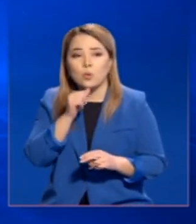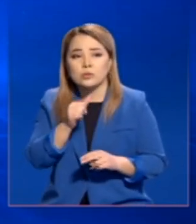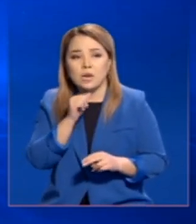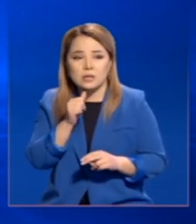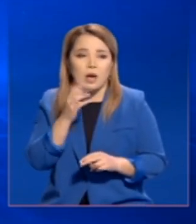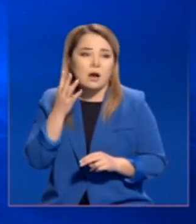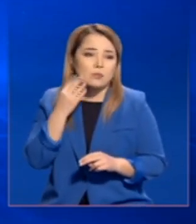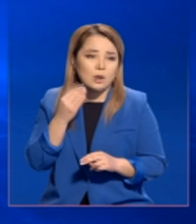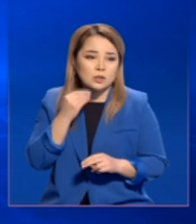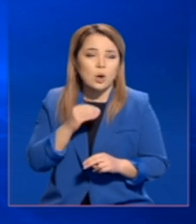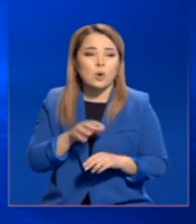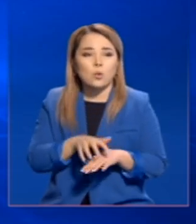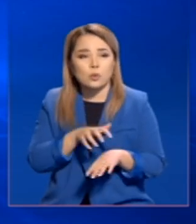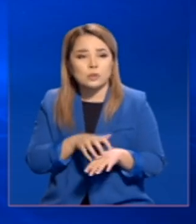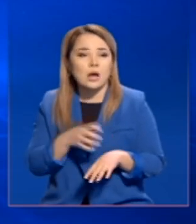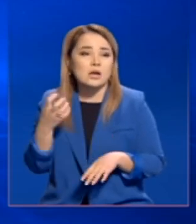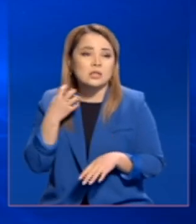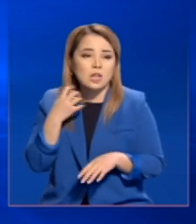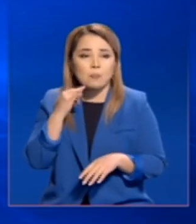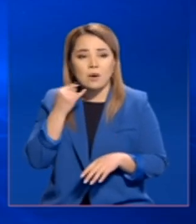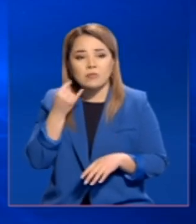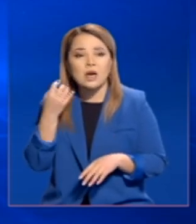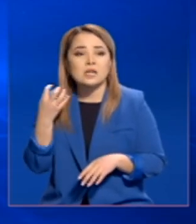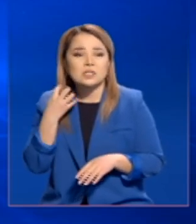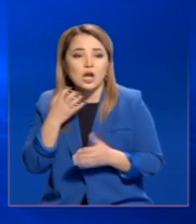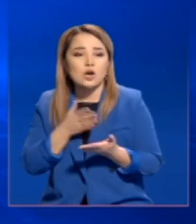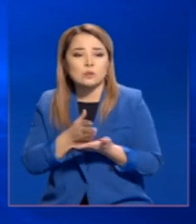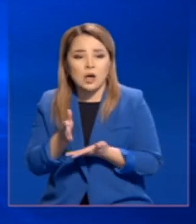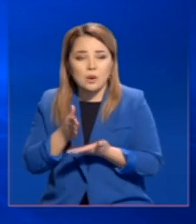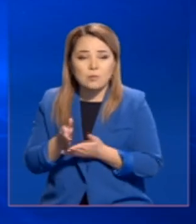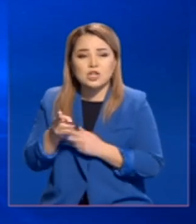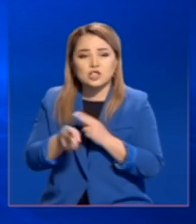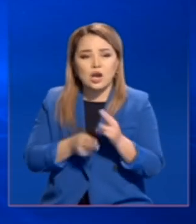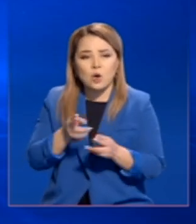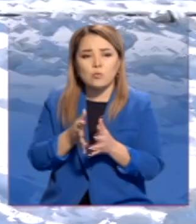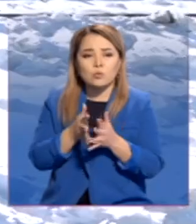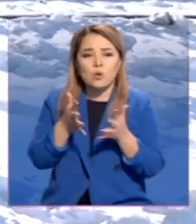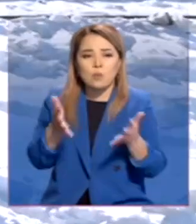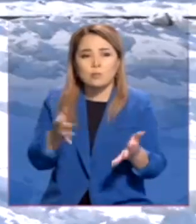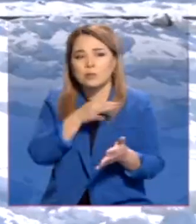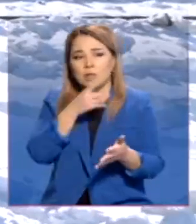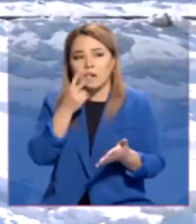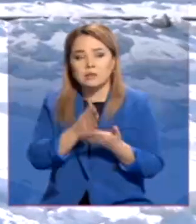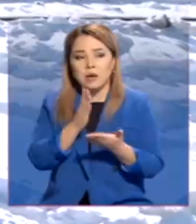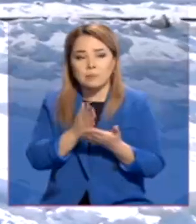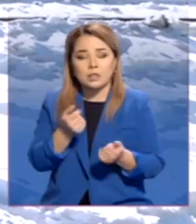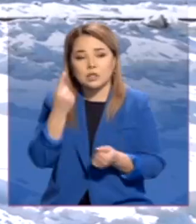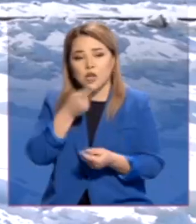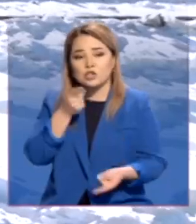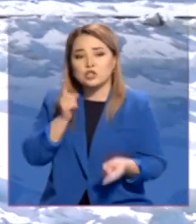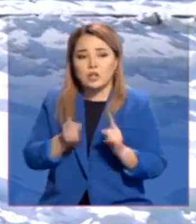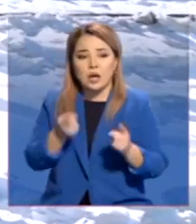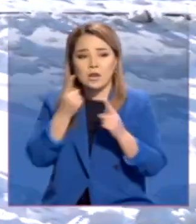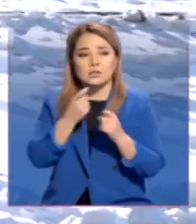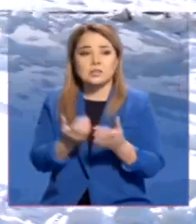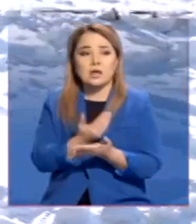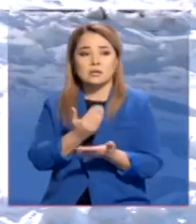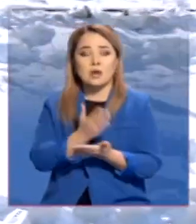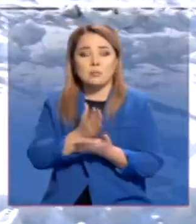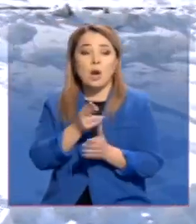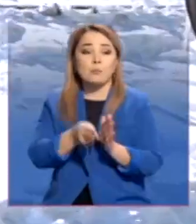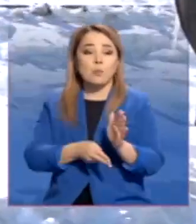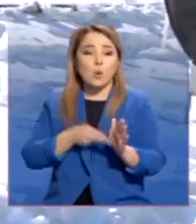Көкшетау Қызылорда, Павлодар Қызылорда сынды бірнеше бағыттағы пойызға шағымданғандар болды. Ресми мәлімет бойынша еліміздегі